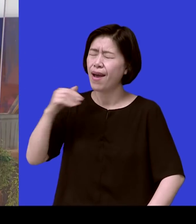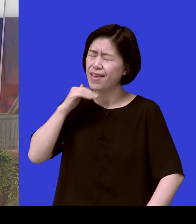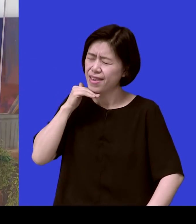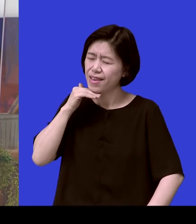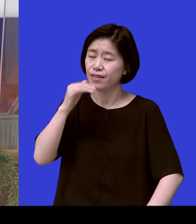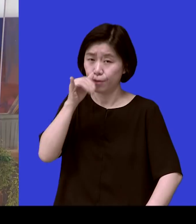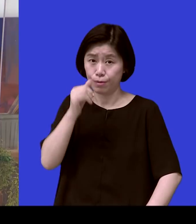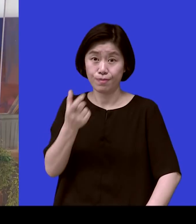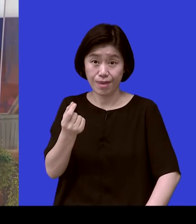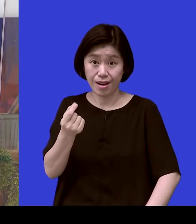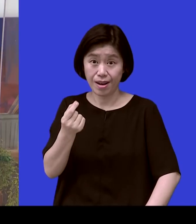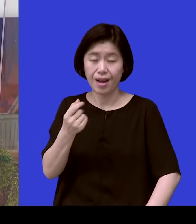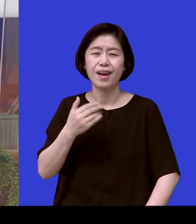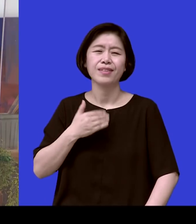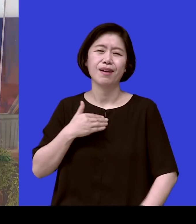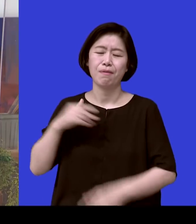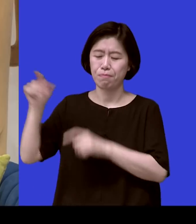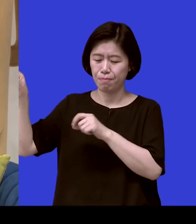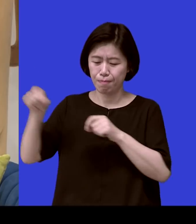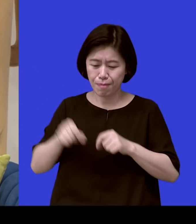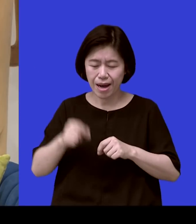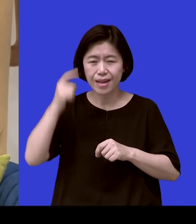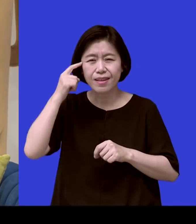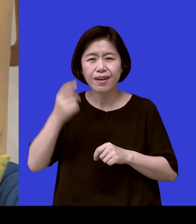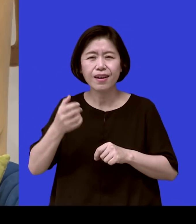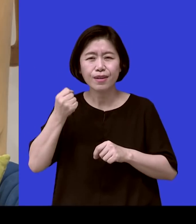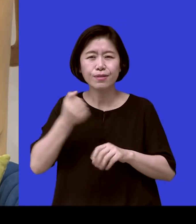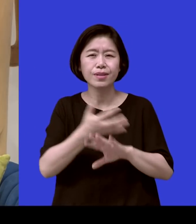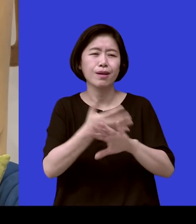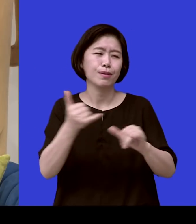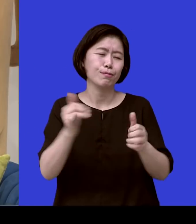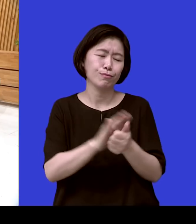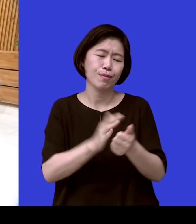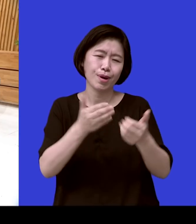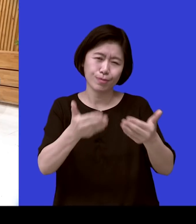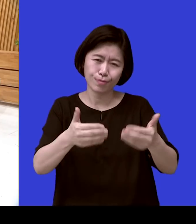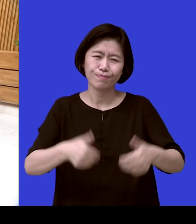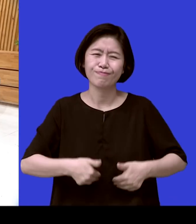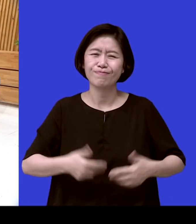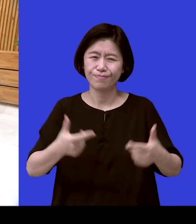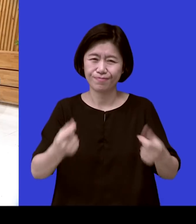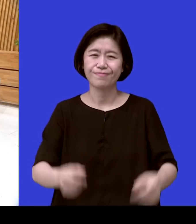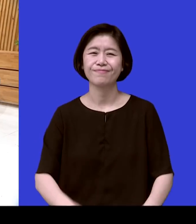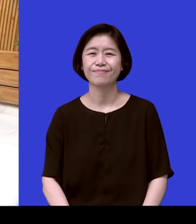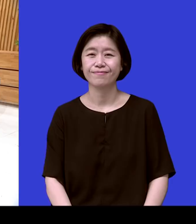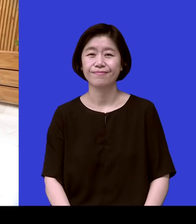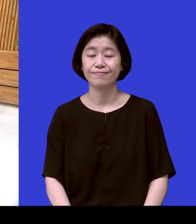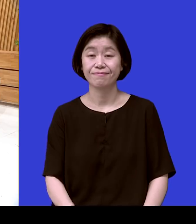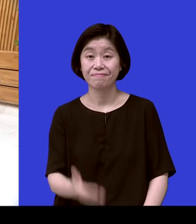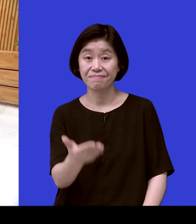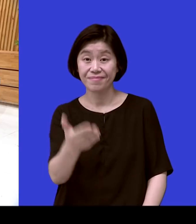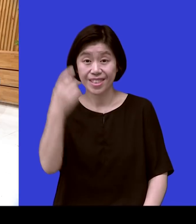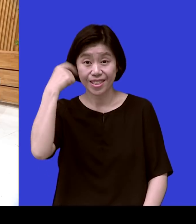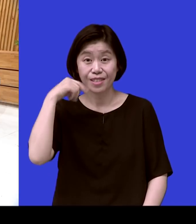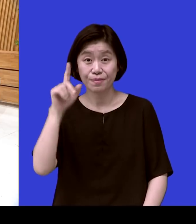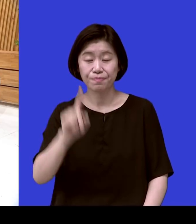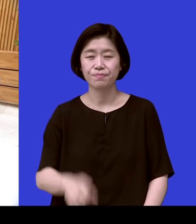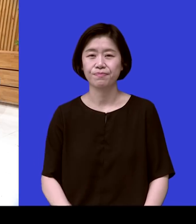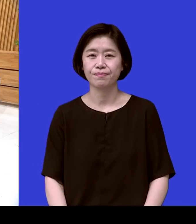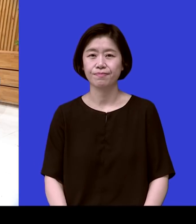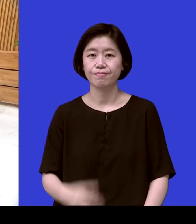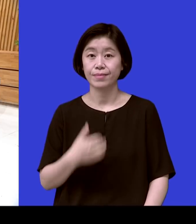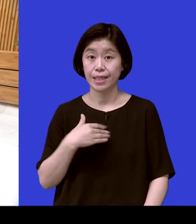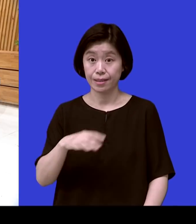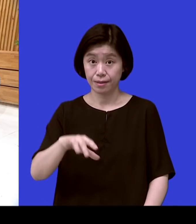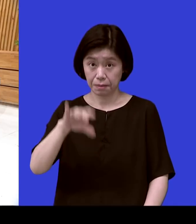그런 자세로 모든 사람을 대해야겠다 이런 생각이 드네요. 네. 우리 범규 씨는 어떠셨어요? 처음에 이렇게